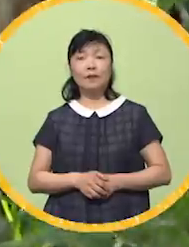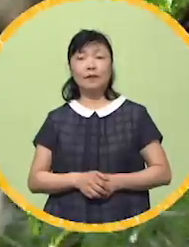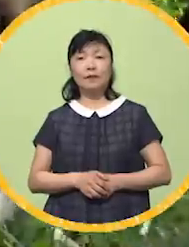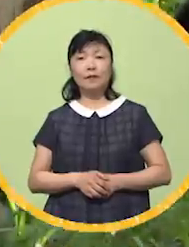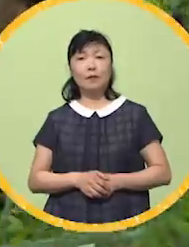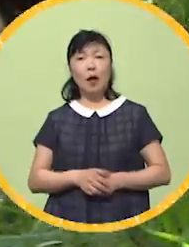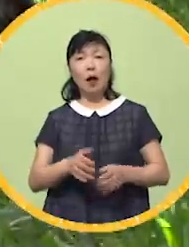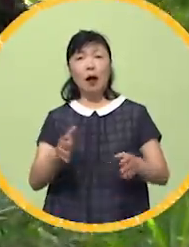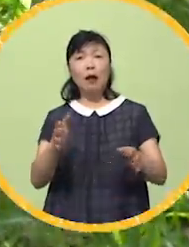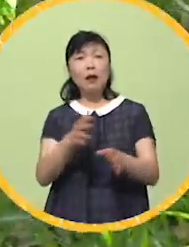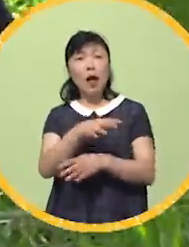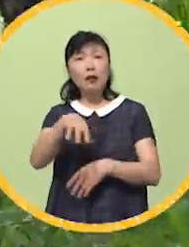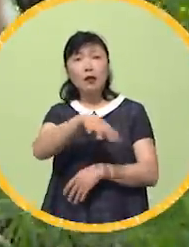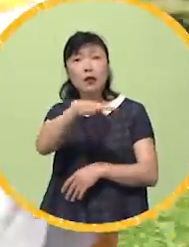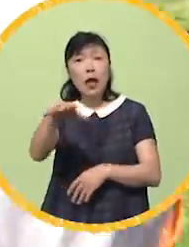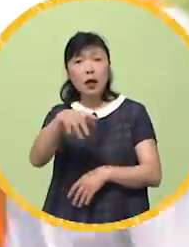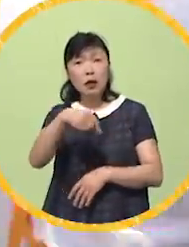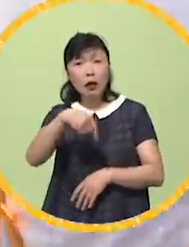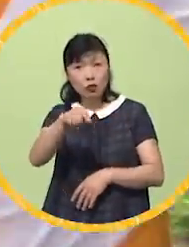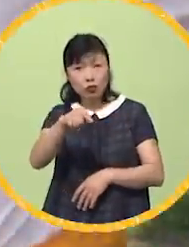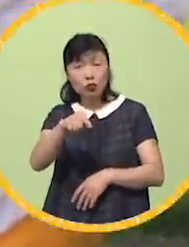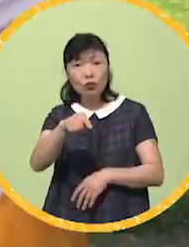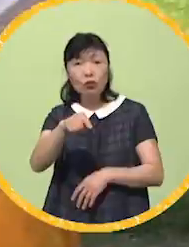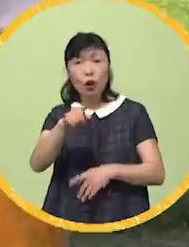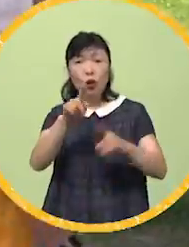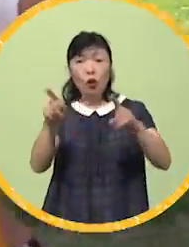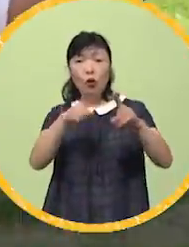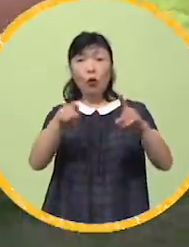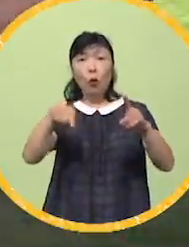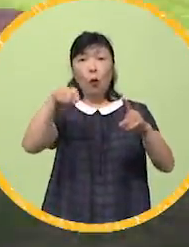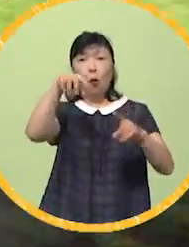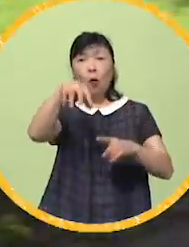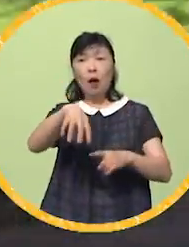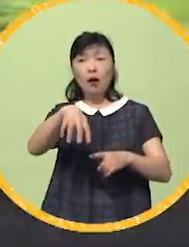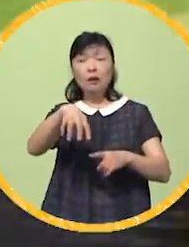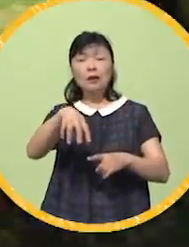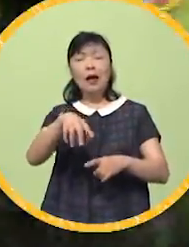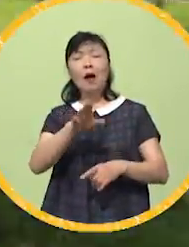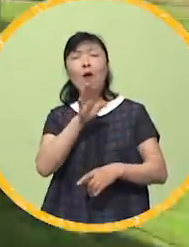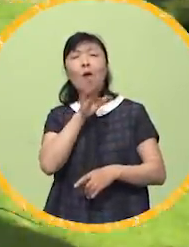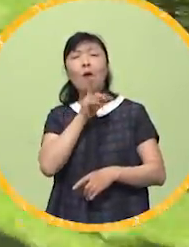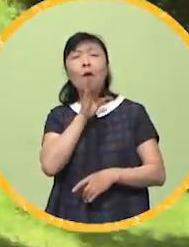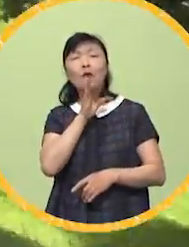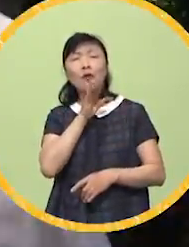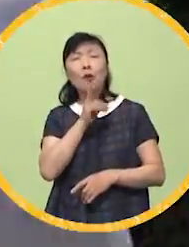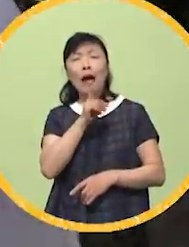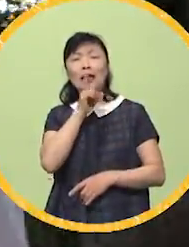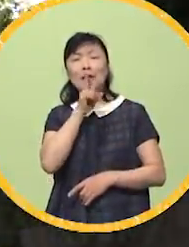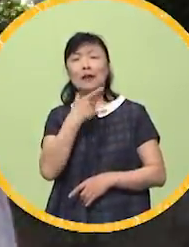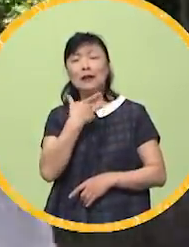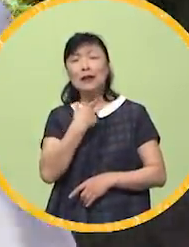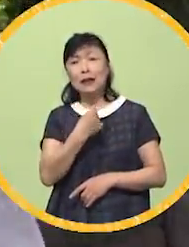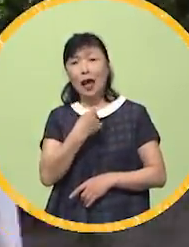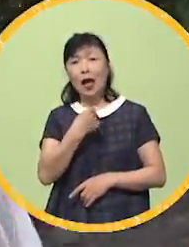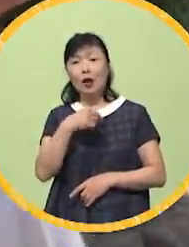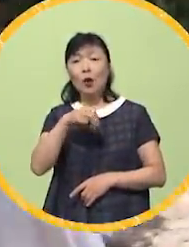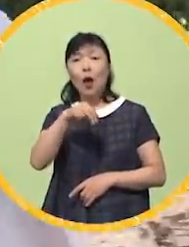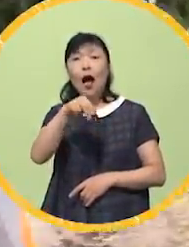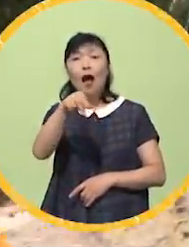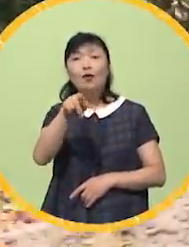スエリア行くんじゃないの。 そうよ。 いや何これ、公園じゃん。 教えたくなかったんですよ。この公園を抜けると